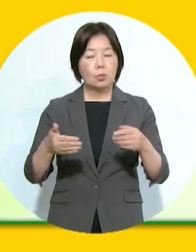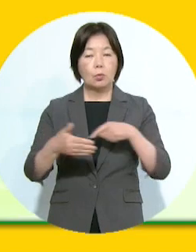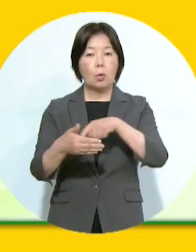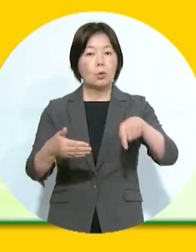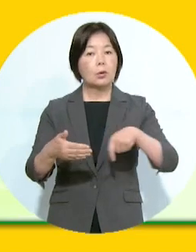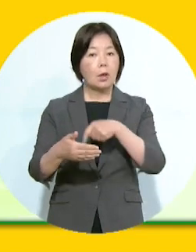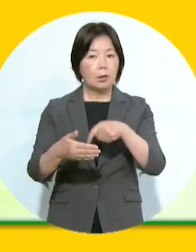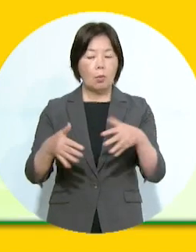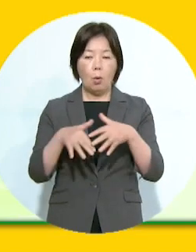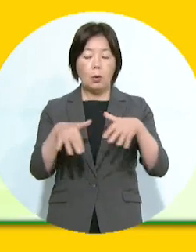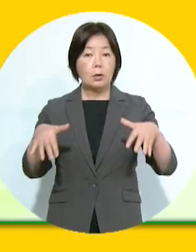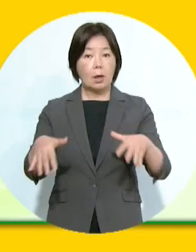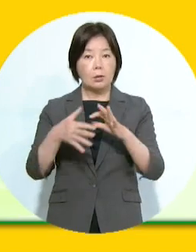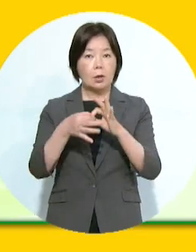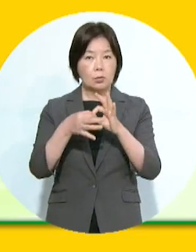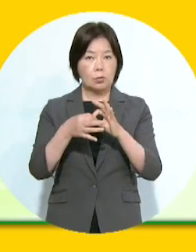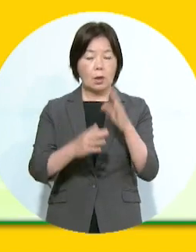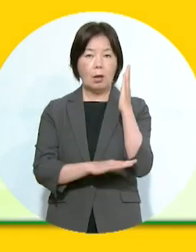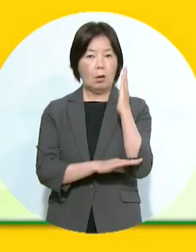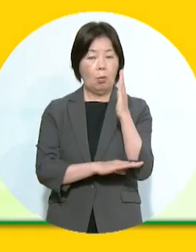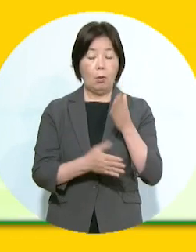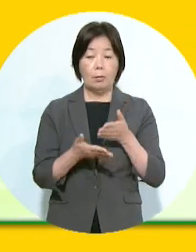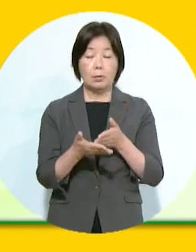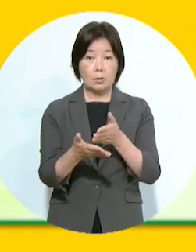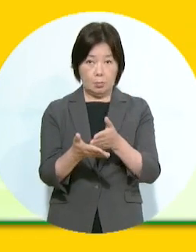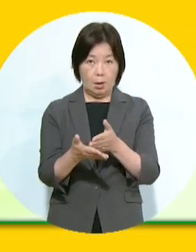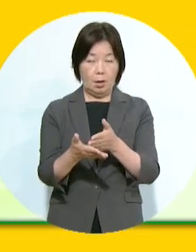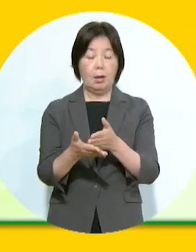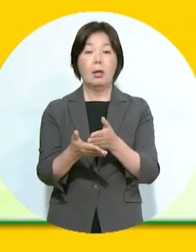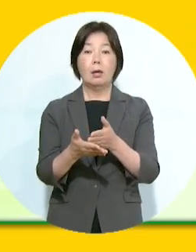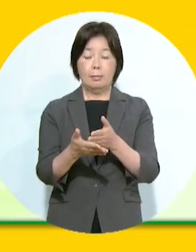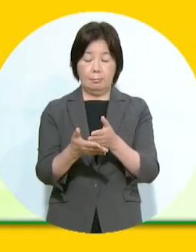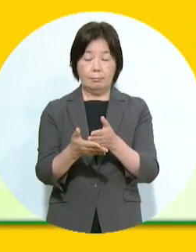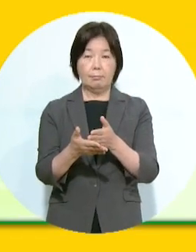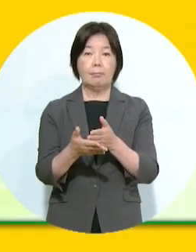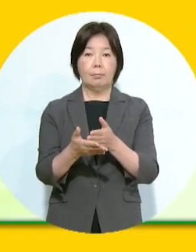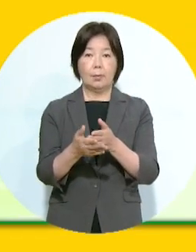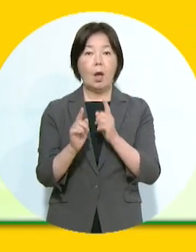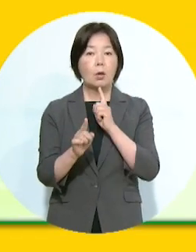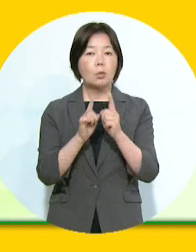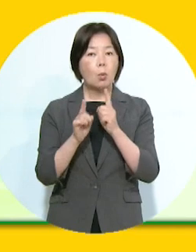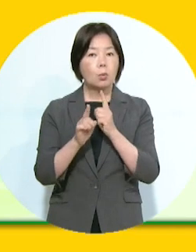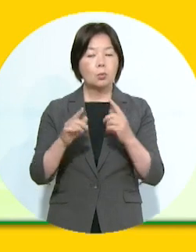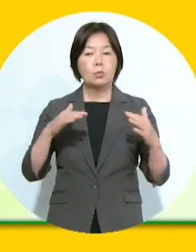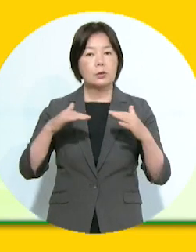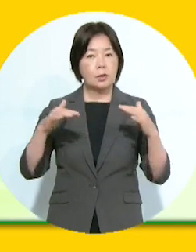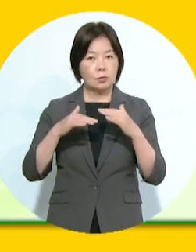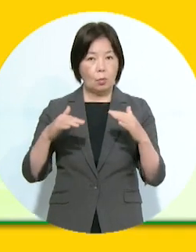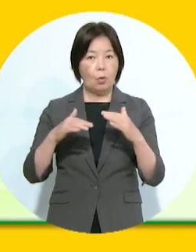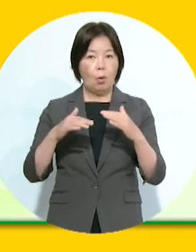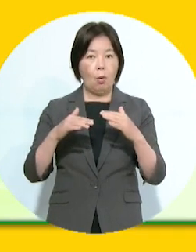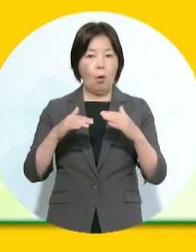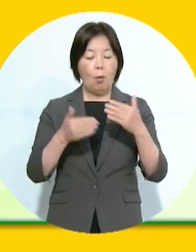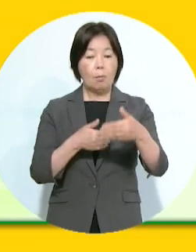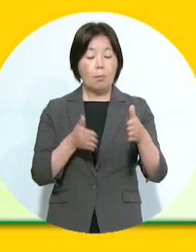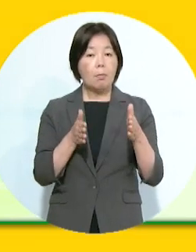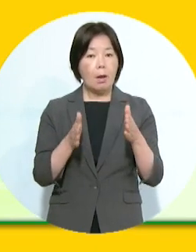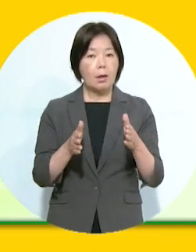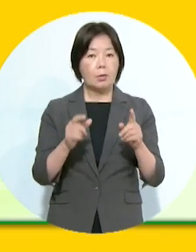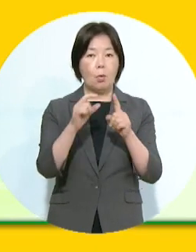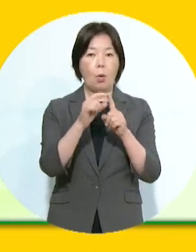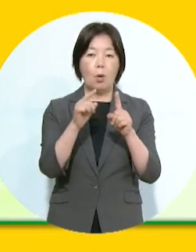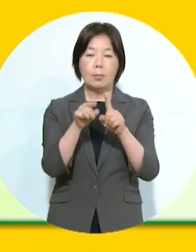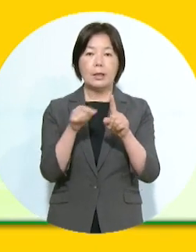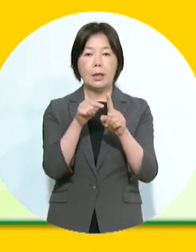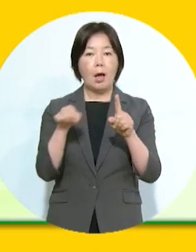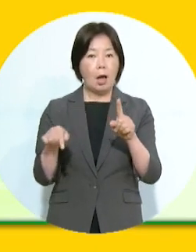れ体制についてのプレゼンテーションを行うのをはじめ、トークセッションや出展ブースでの PR など